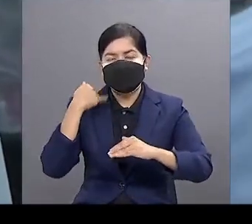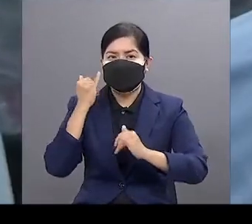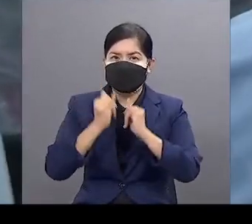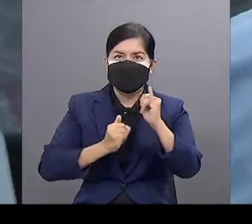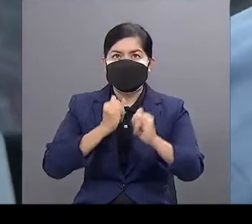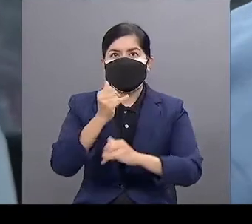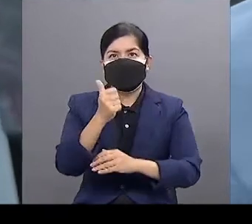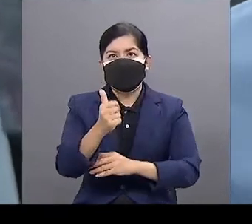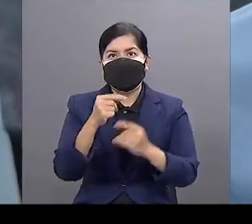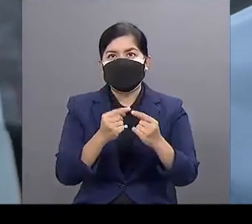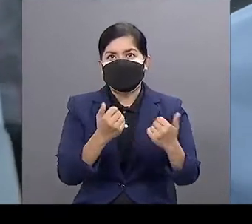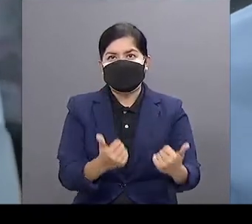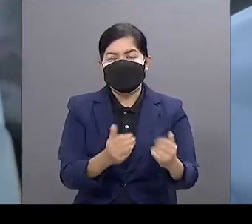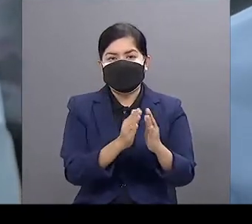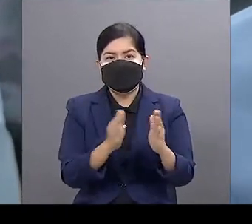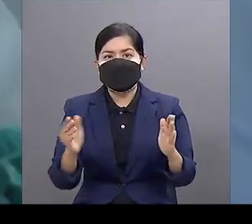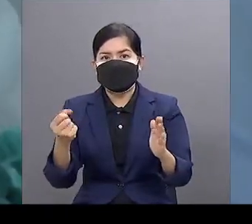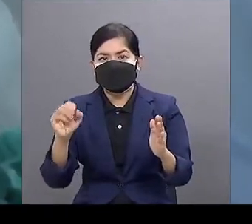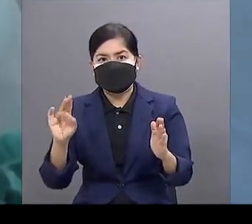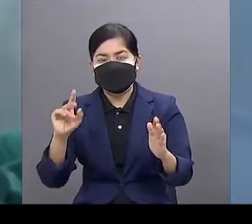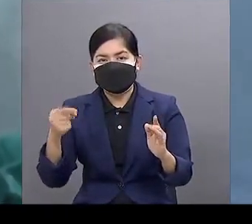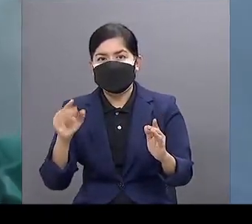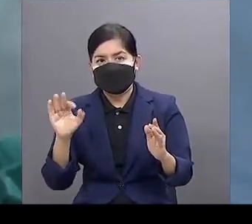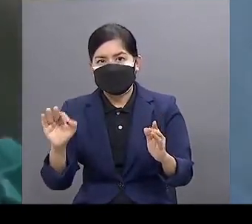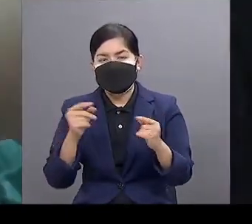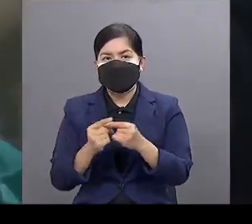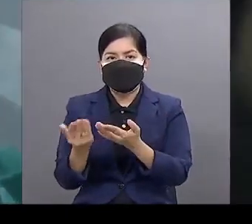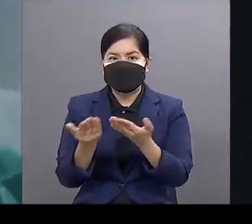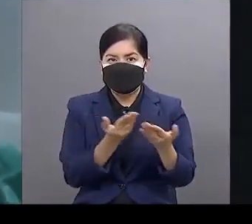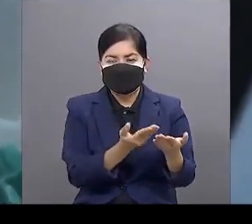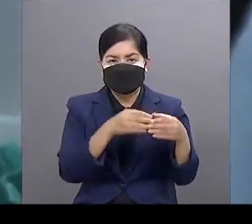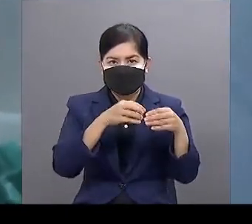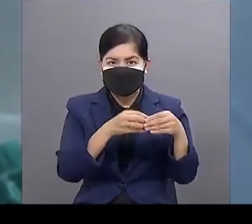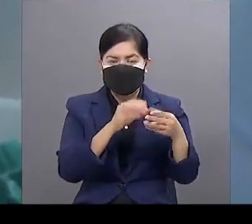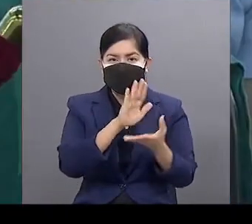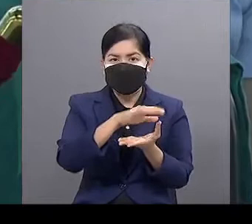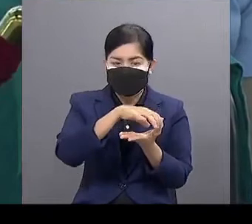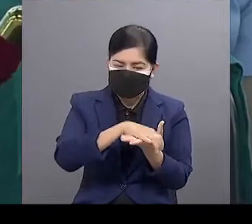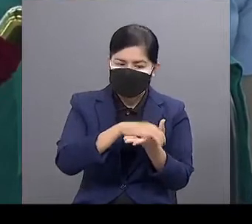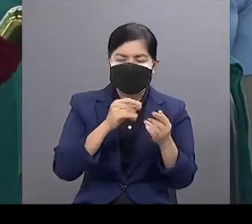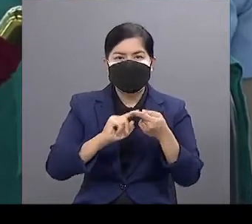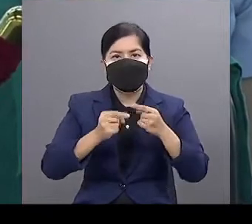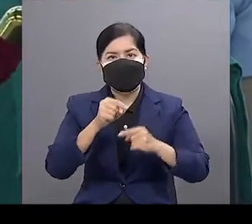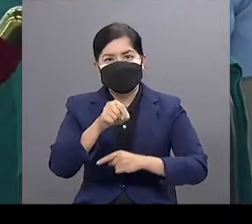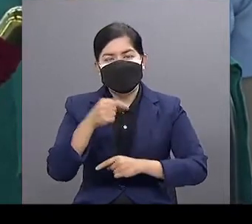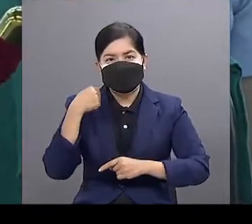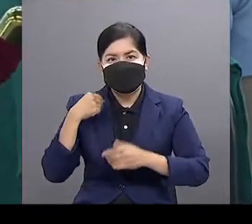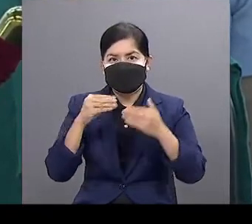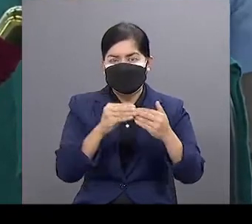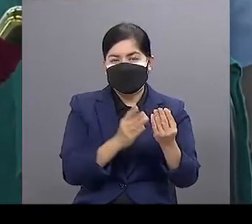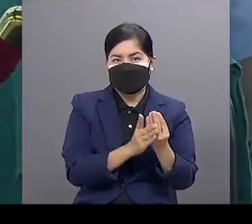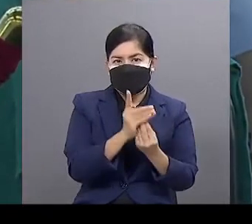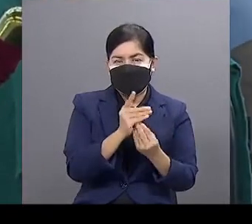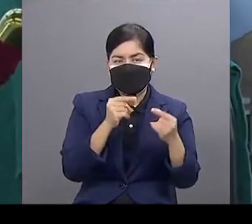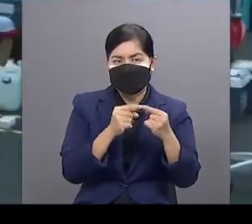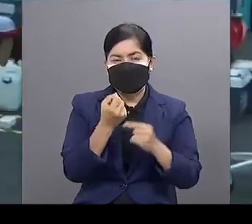17กันยายนและเชิญสามีครอบครัวเพื่อนญาติพาหญิงตั้งครรภ์อายุ 12สัปดาห์ขึ้นไปเพราะรับการฉีดวัคซีนฉีด